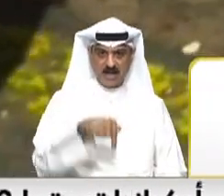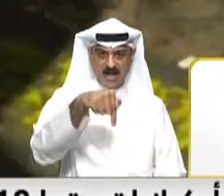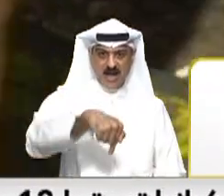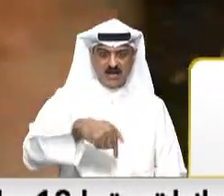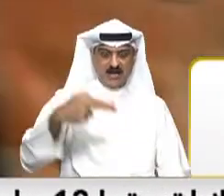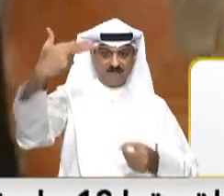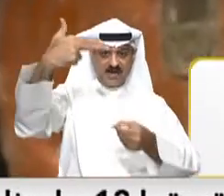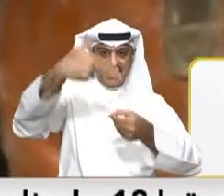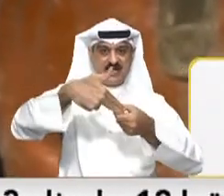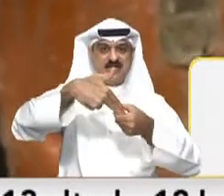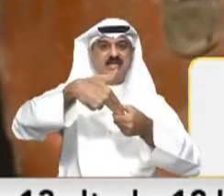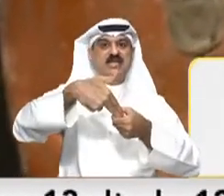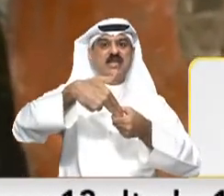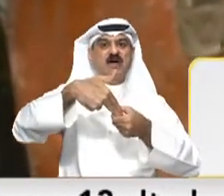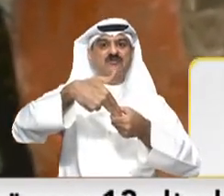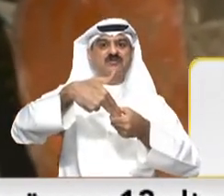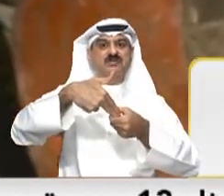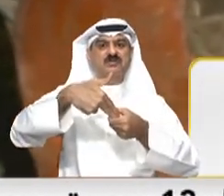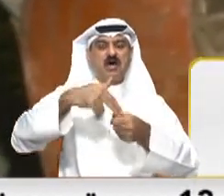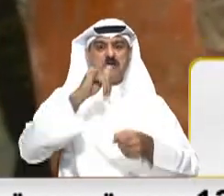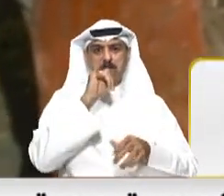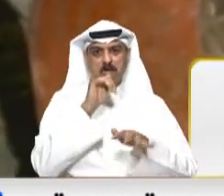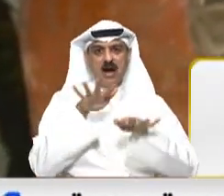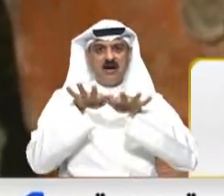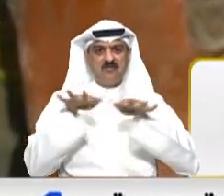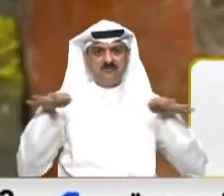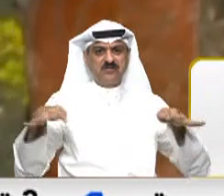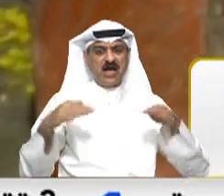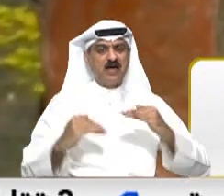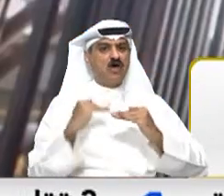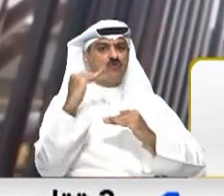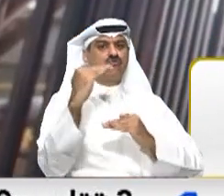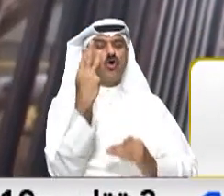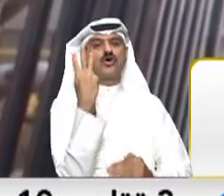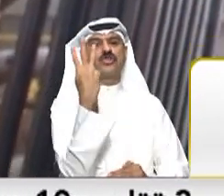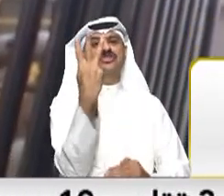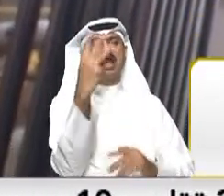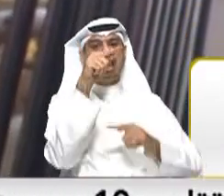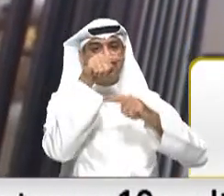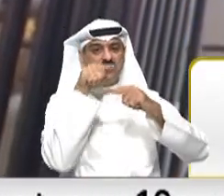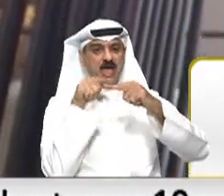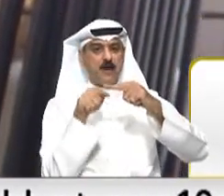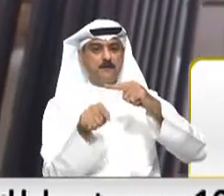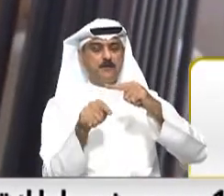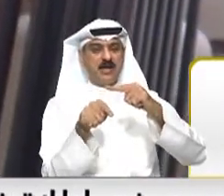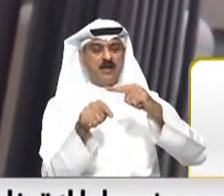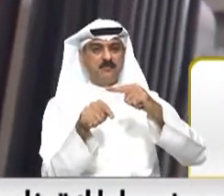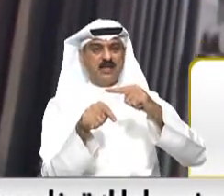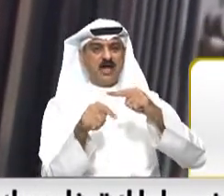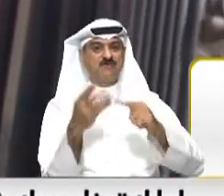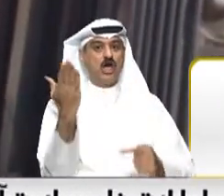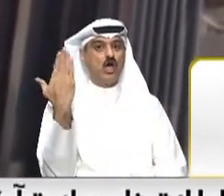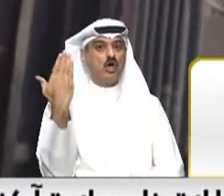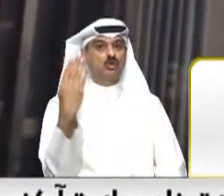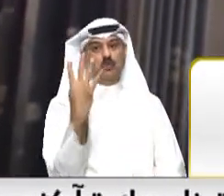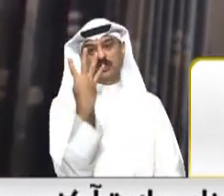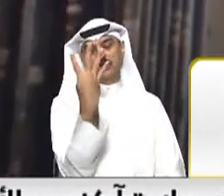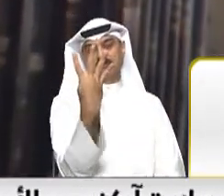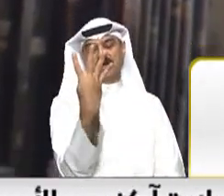القياسيان نحو 3% خلال تداولات الأسبوع، مقارنة بزيادة بلغت 4% خلال الأسبوع